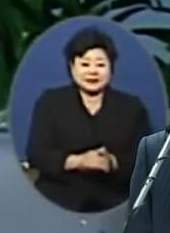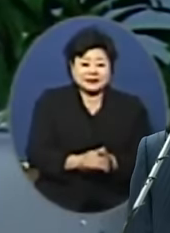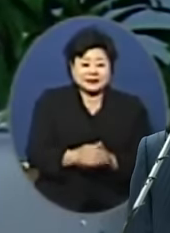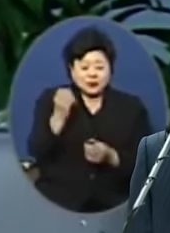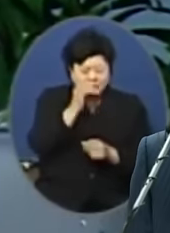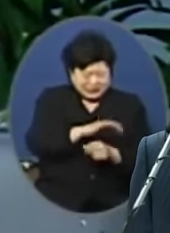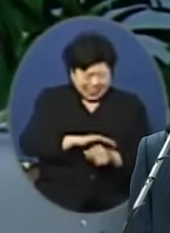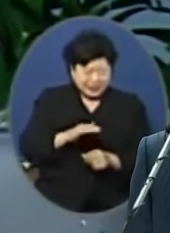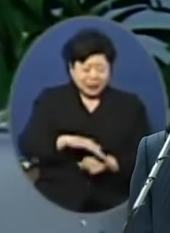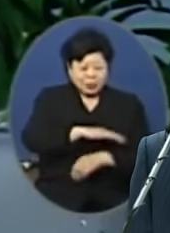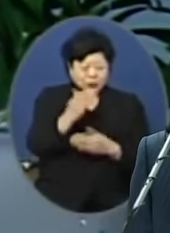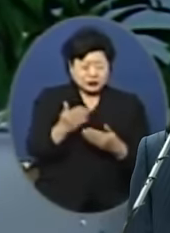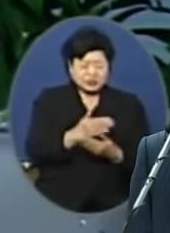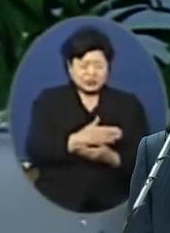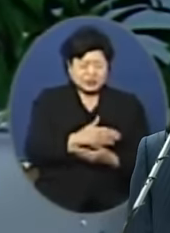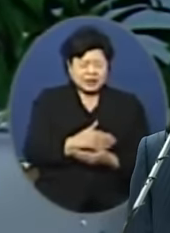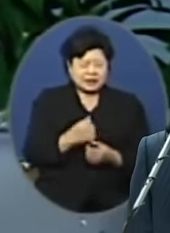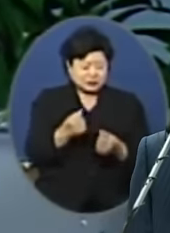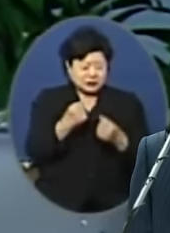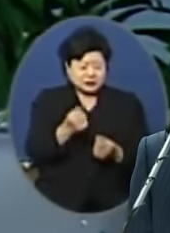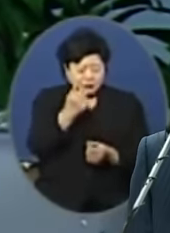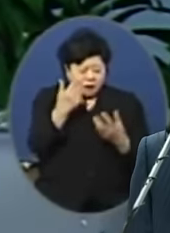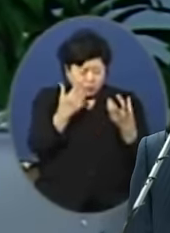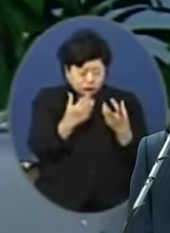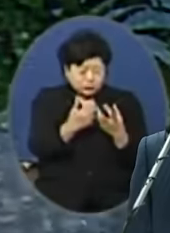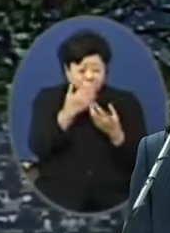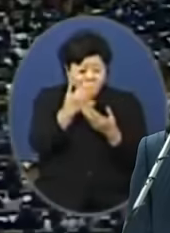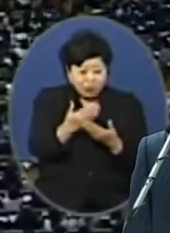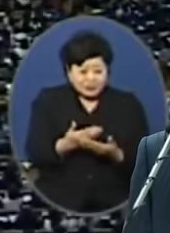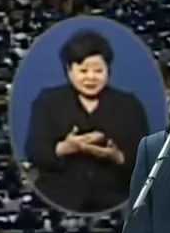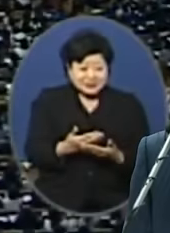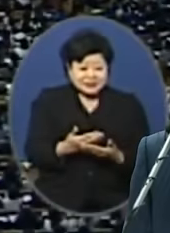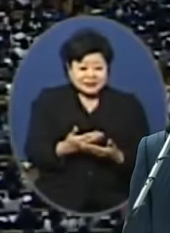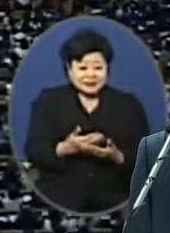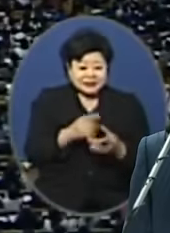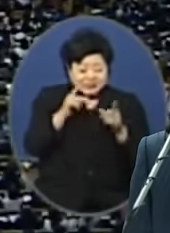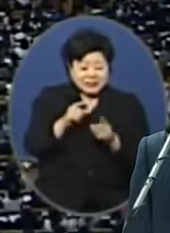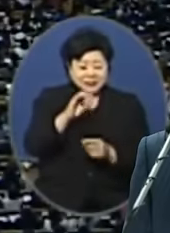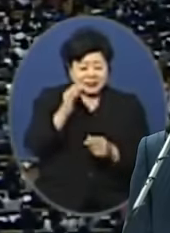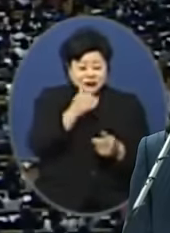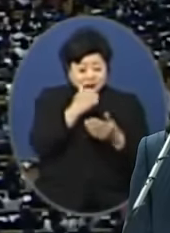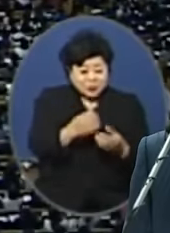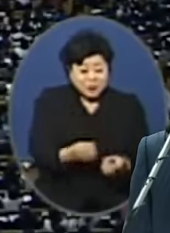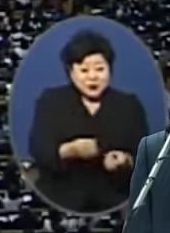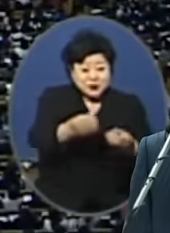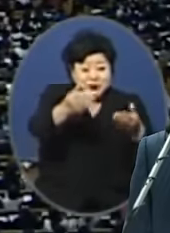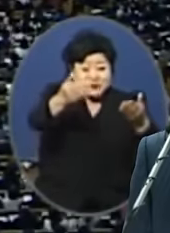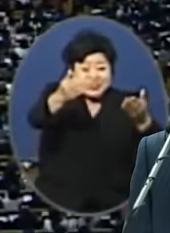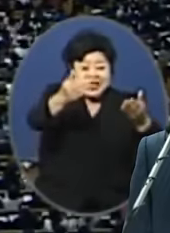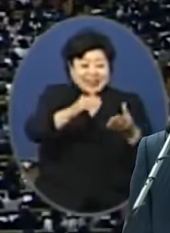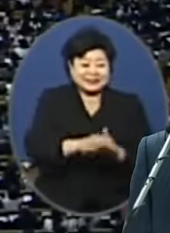영혼이 잘됨같이 범사에 잘됨에 강건하고 생명을 얻되 풍성하게 얻는 삶을 살게 되시기를 주님 이름으로 축원합니다.